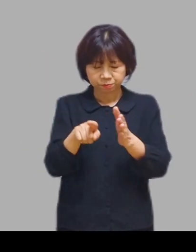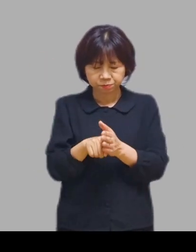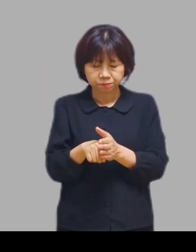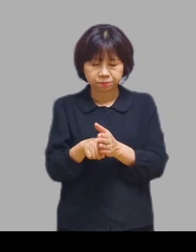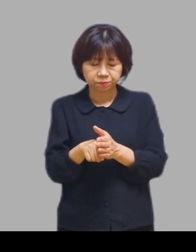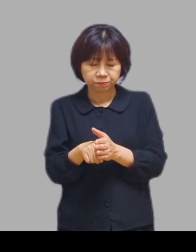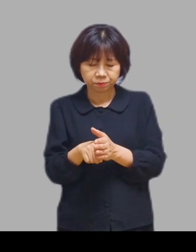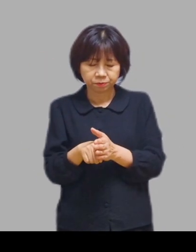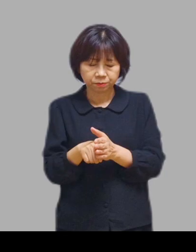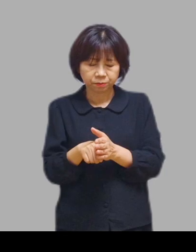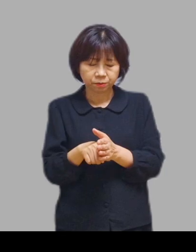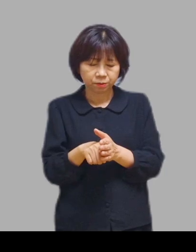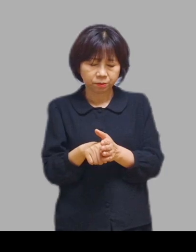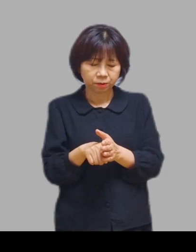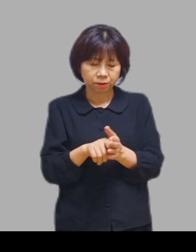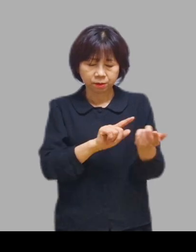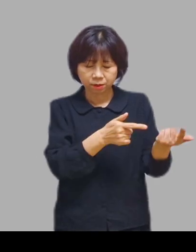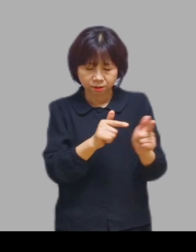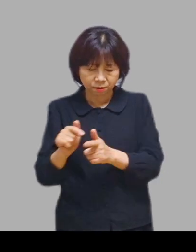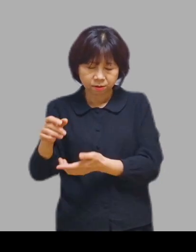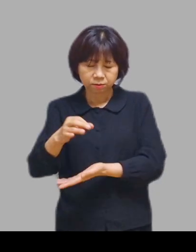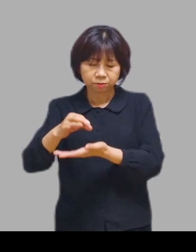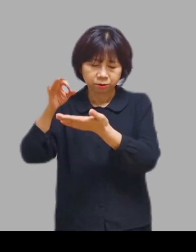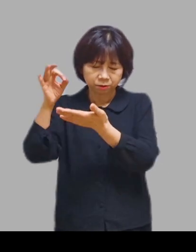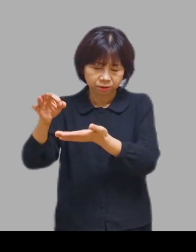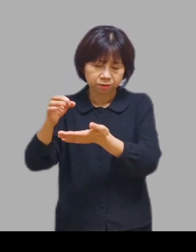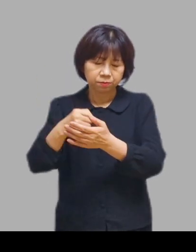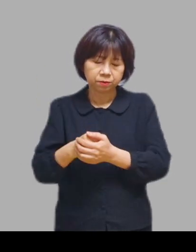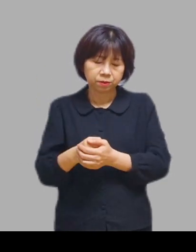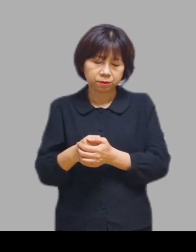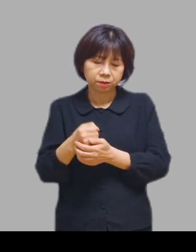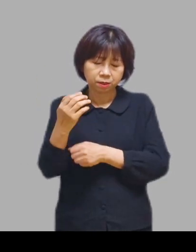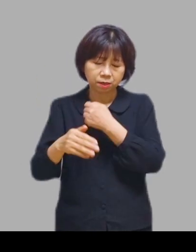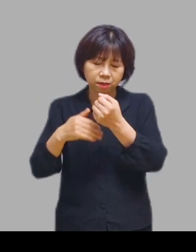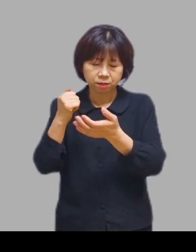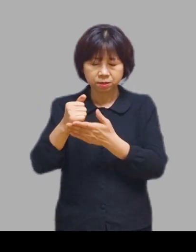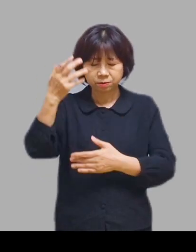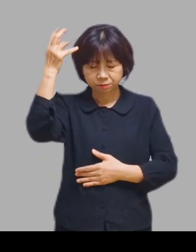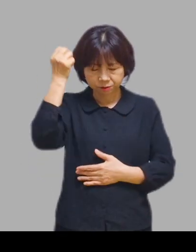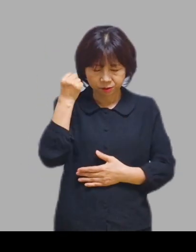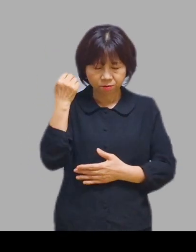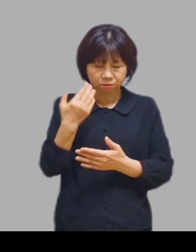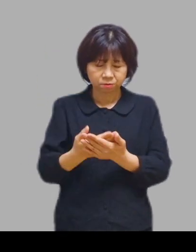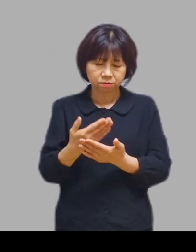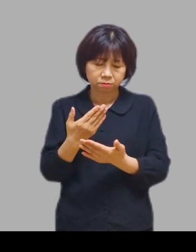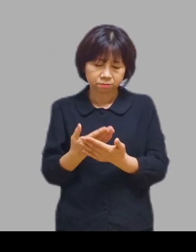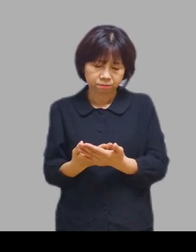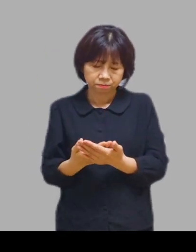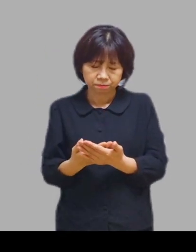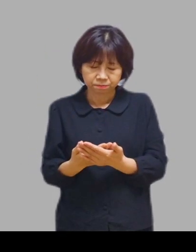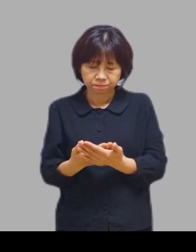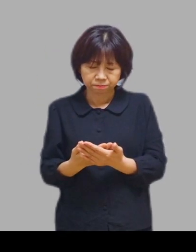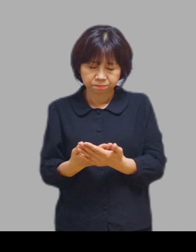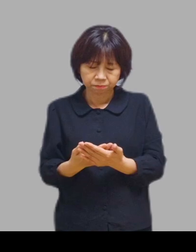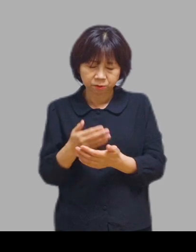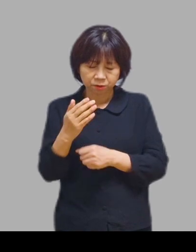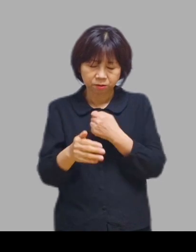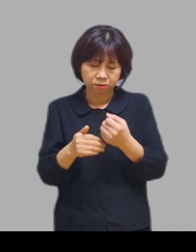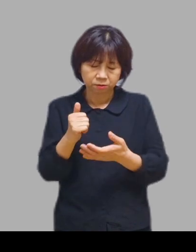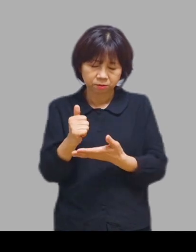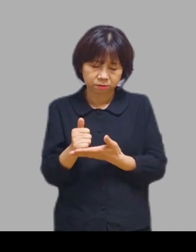믿습니다. 각종 예물로 올려드립니다. 일일이 하나님이 다 기억하여 주시옵소서.